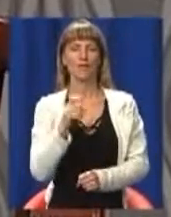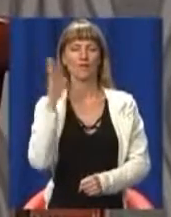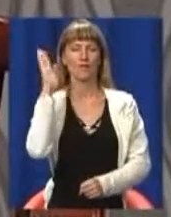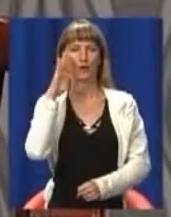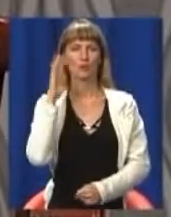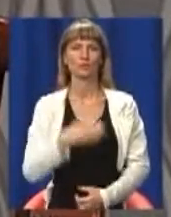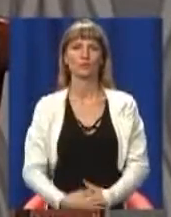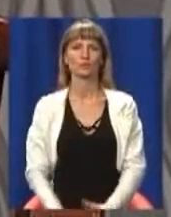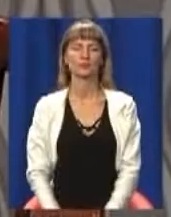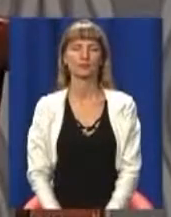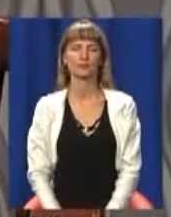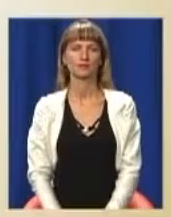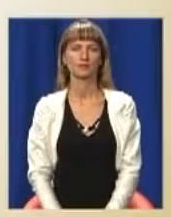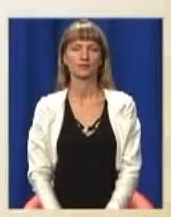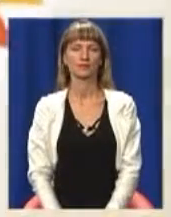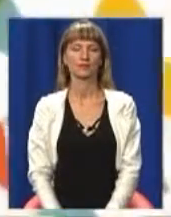воду.